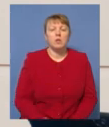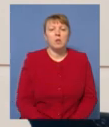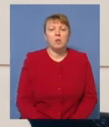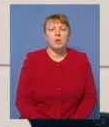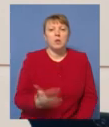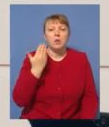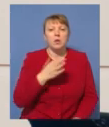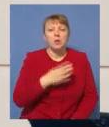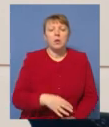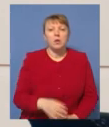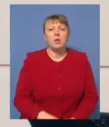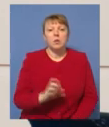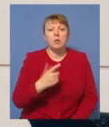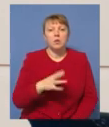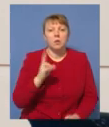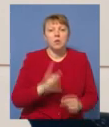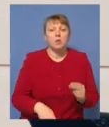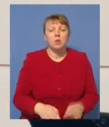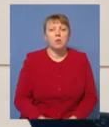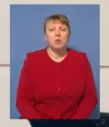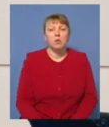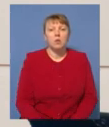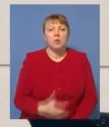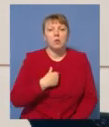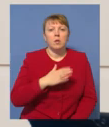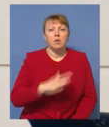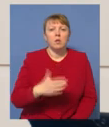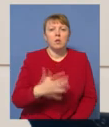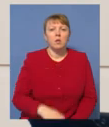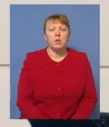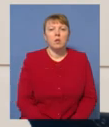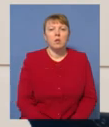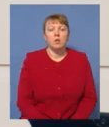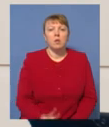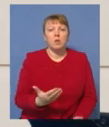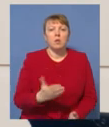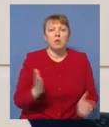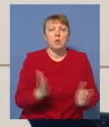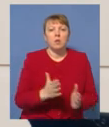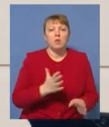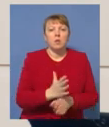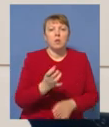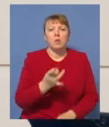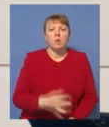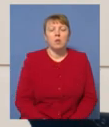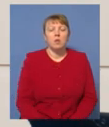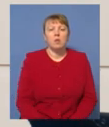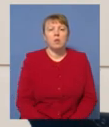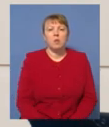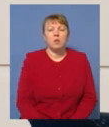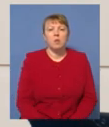есть раньше следователь прекращает, мы отменяем. Сейчас эта цифра снизилась в 5 раз. То есть